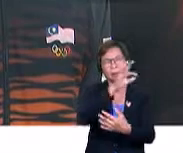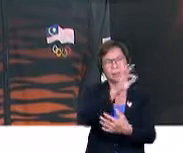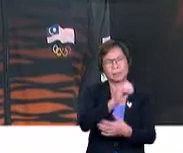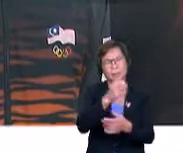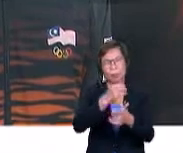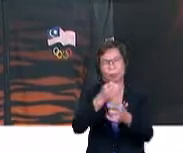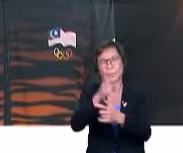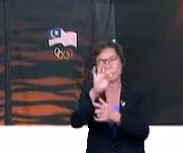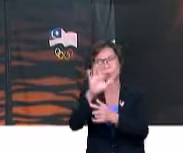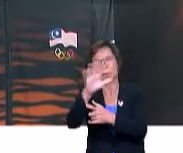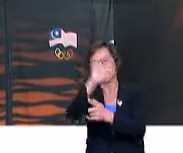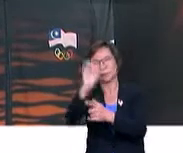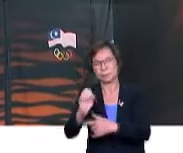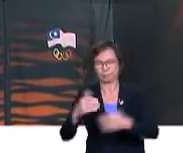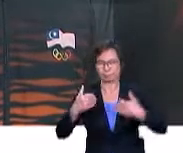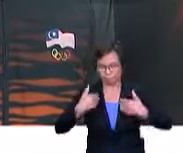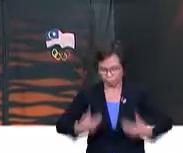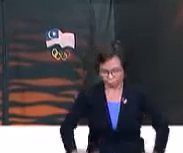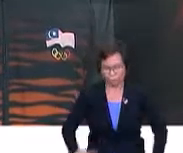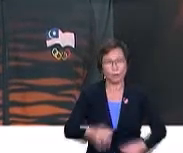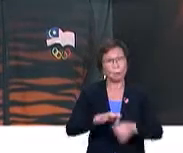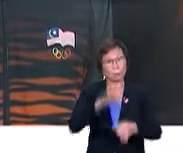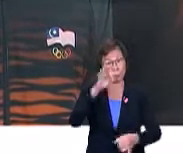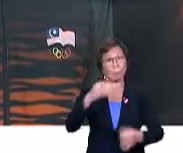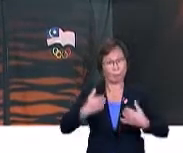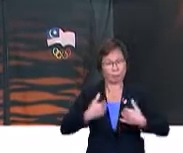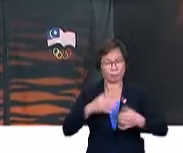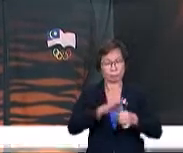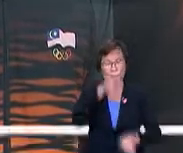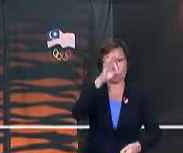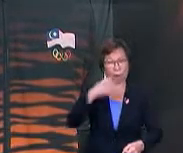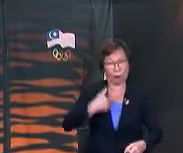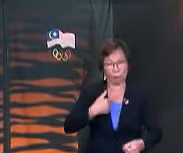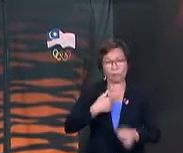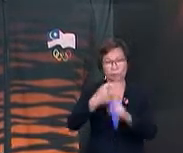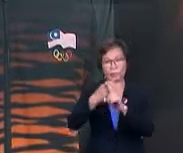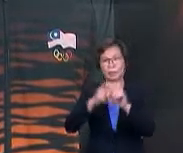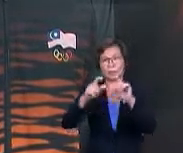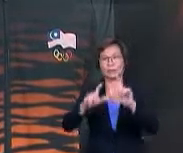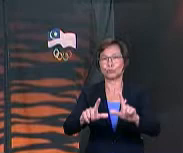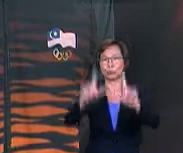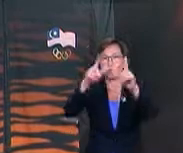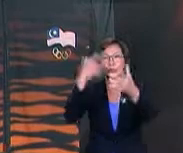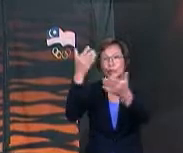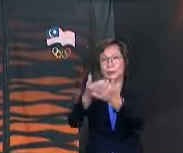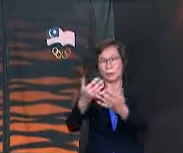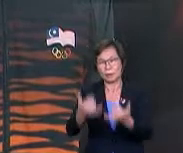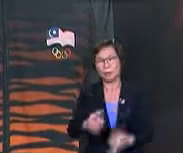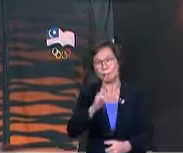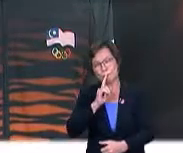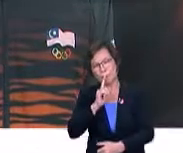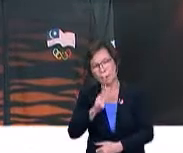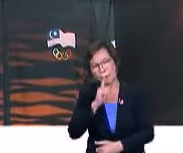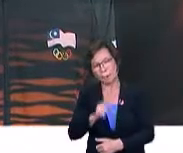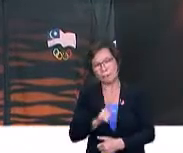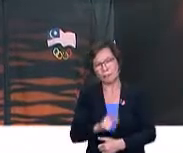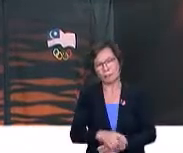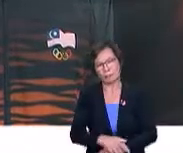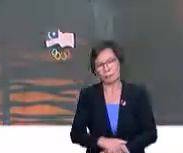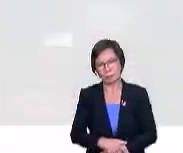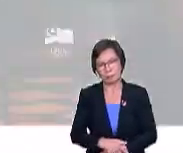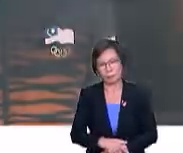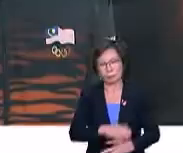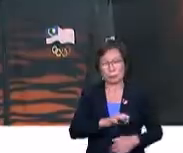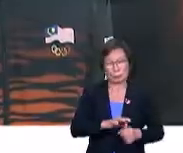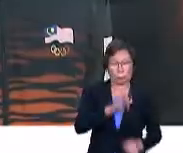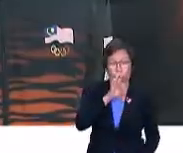90-95% lah sebab memang itu semangat semua masih ada dari Tokyo sampai sekarang. Memang itu fire masih